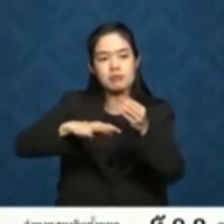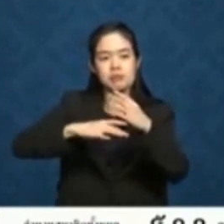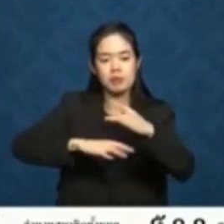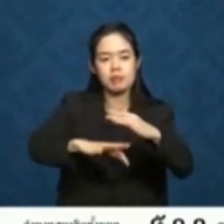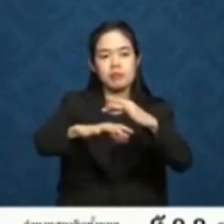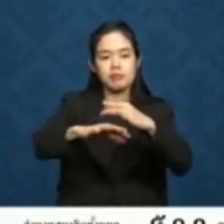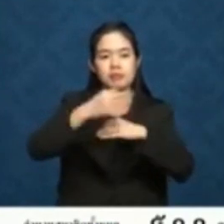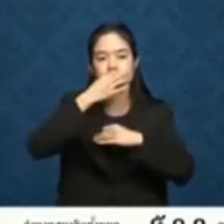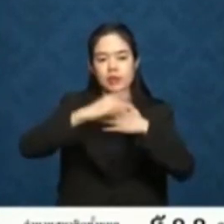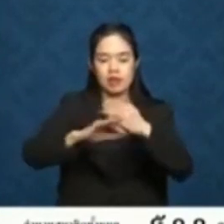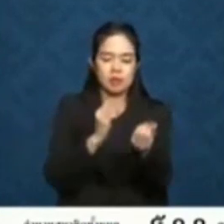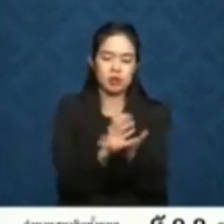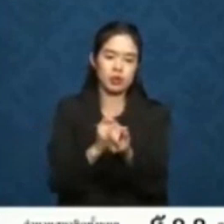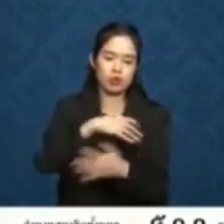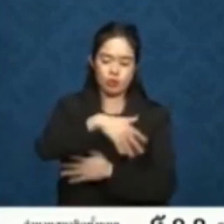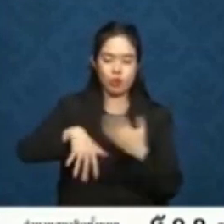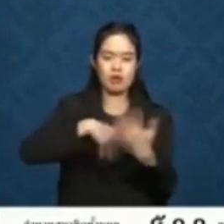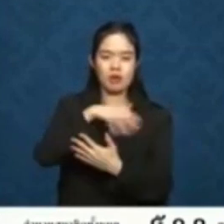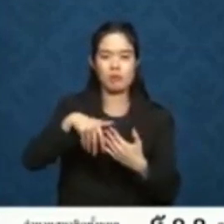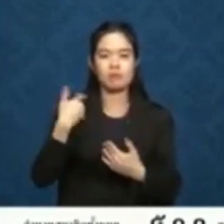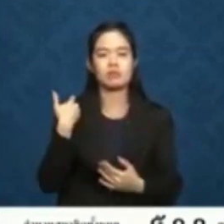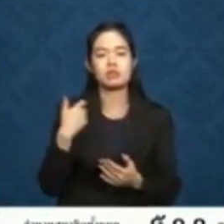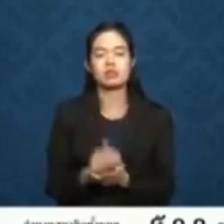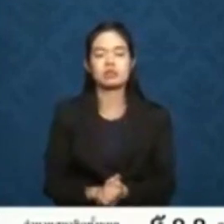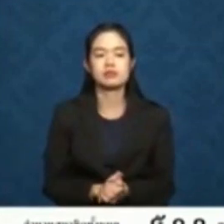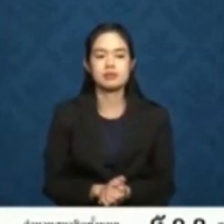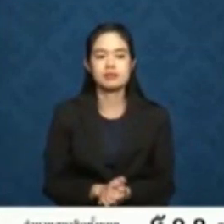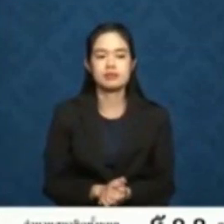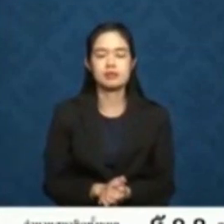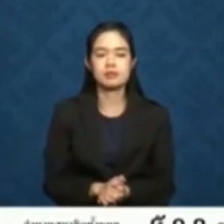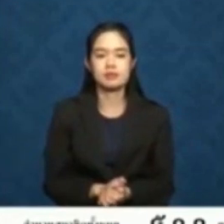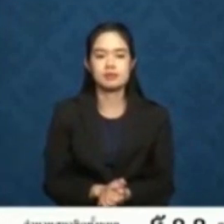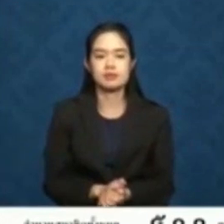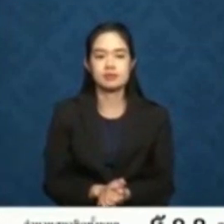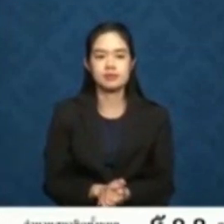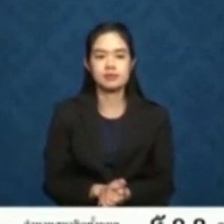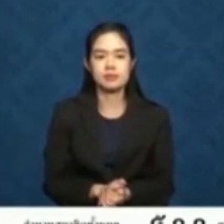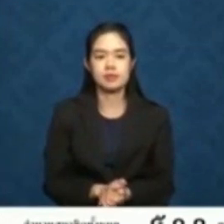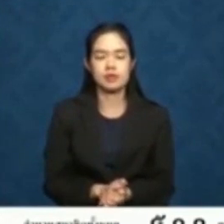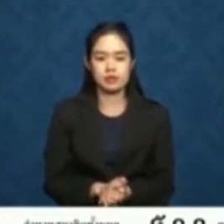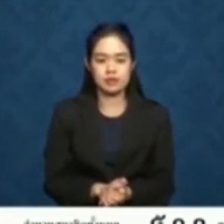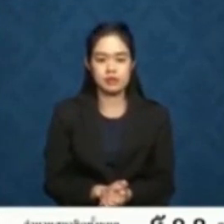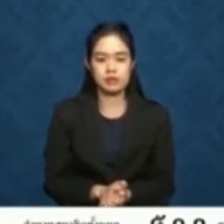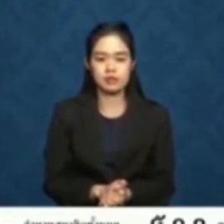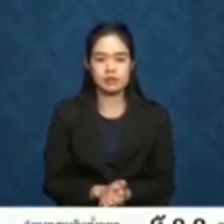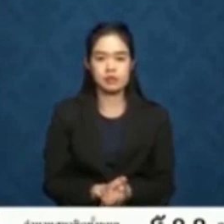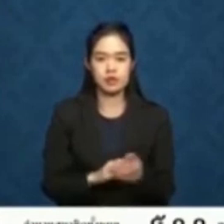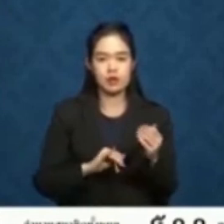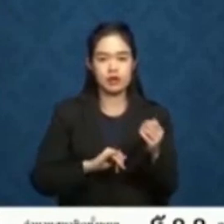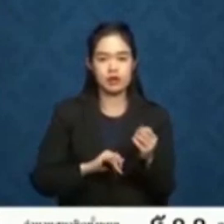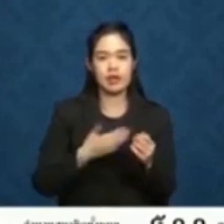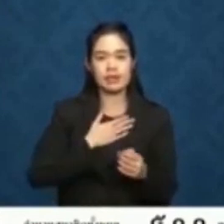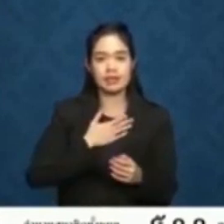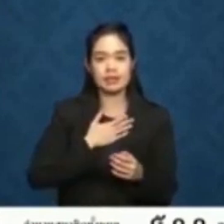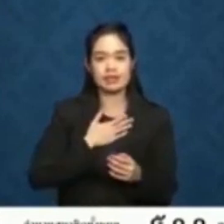าะน้ำมันในทะเลครับท่านประธานครับต่อมาผมอยากจะพาท่านประธานมาดูเหตุการณ์ในพื้นที่ในจังหวัด